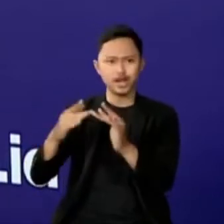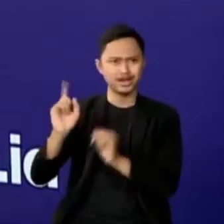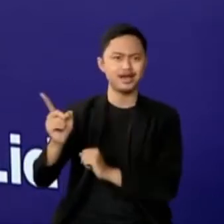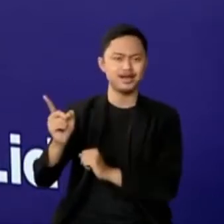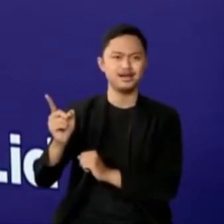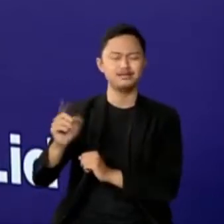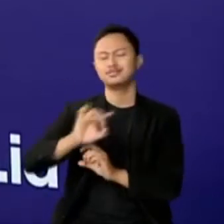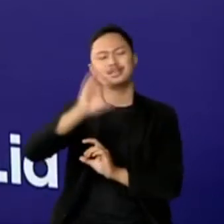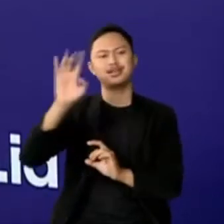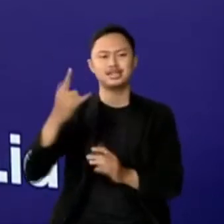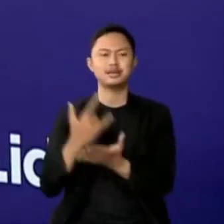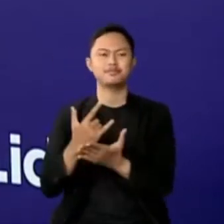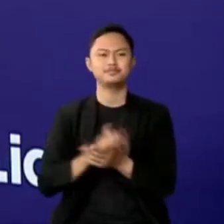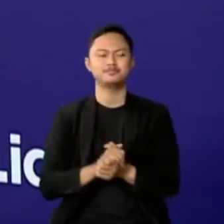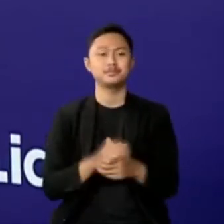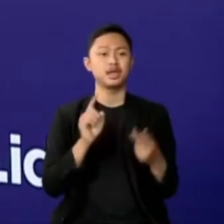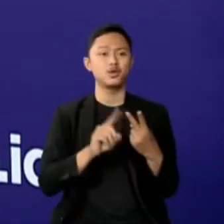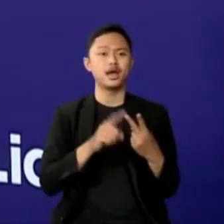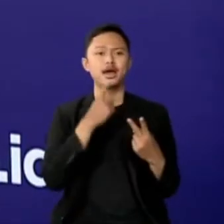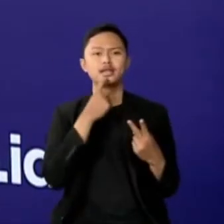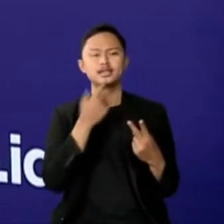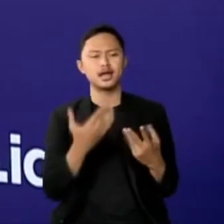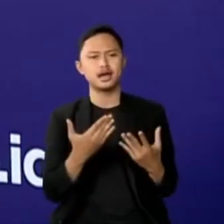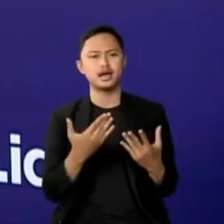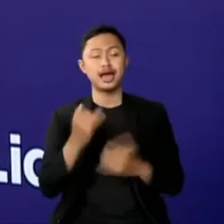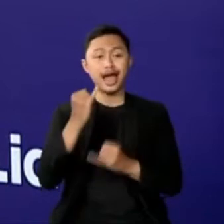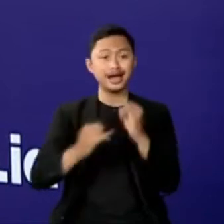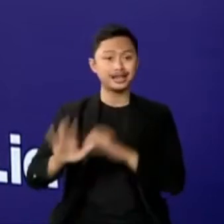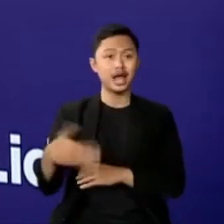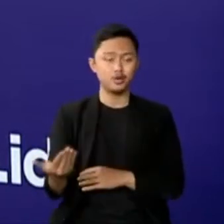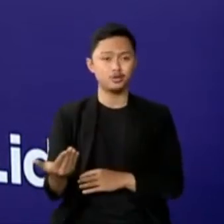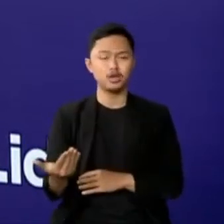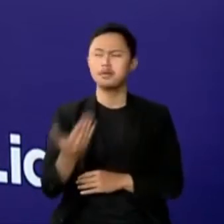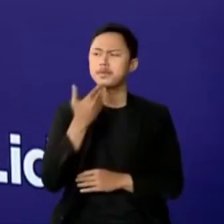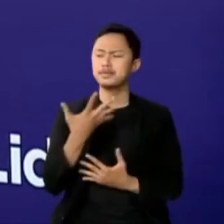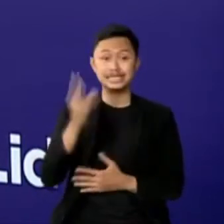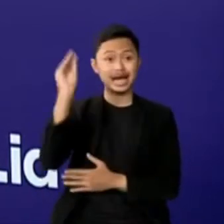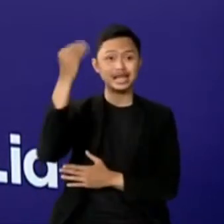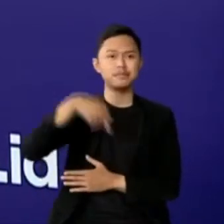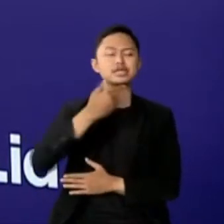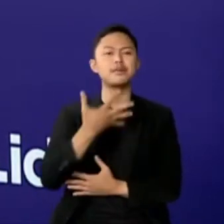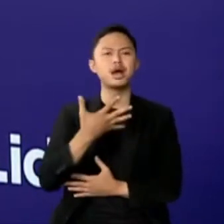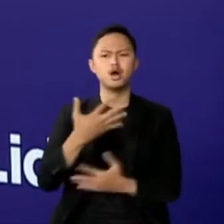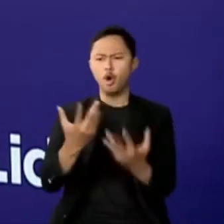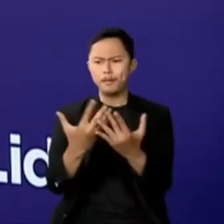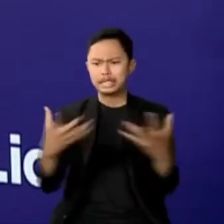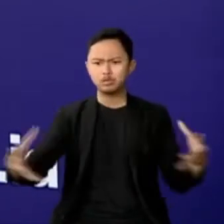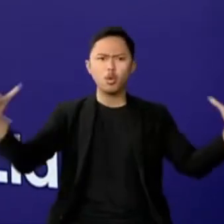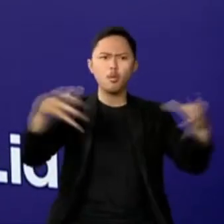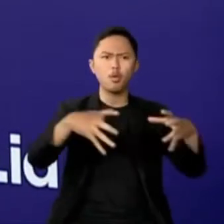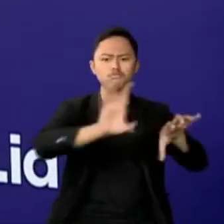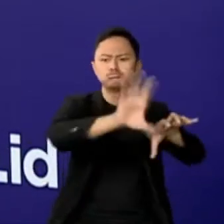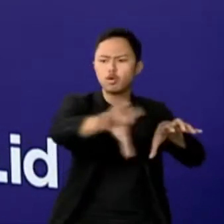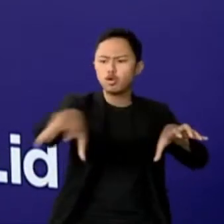juga dan lain sebagainya kedua terkait perayaan akhir tahun biasanya di Jakarta ini paling rame di mana-mana kita